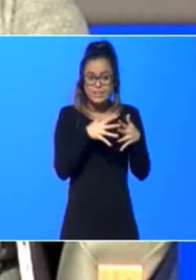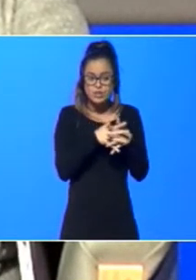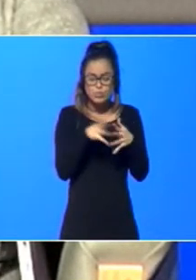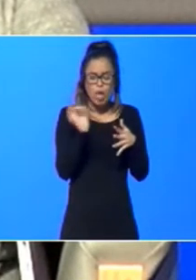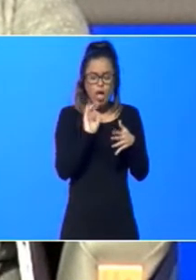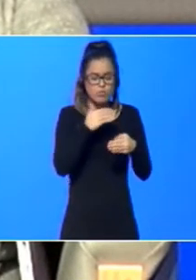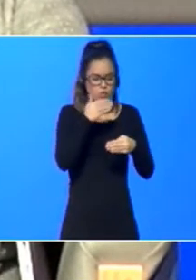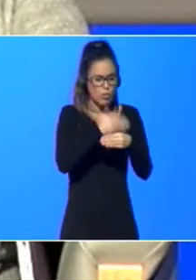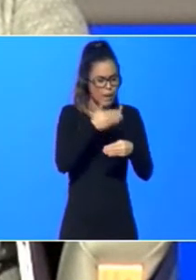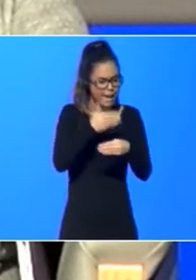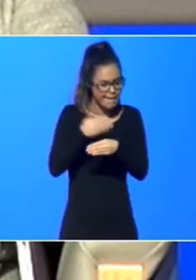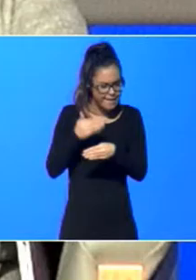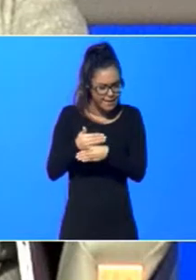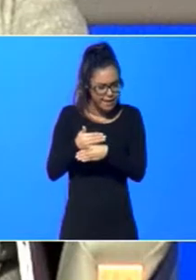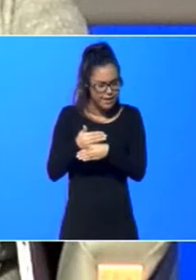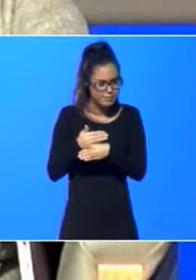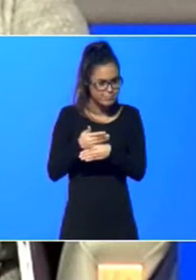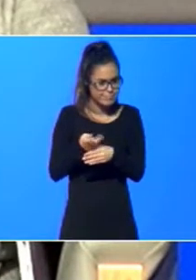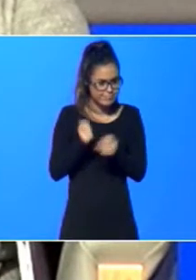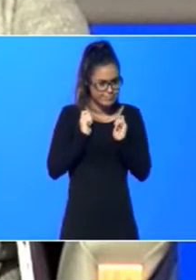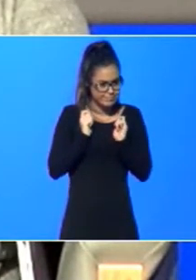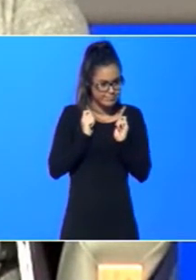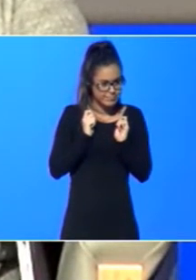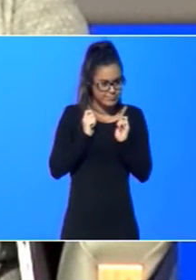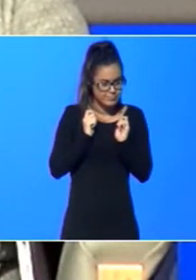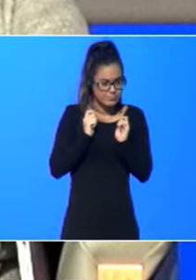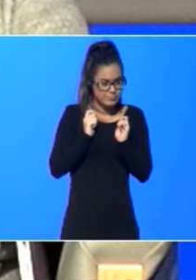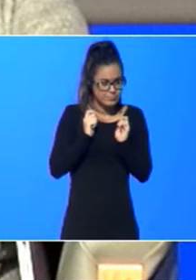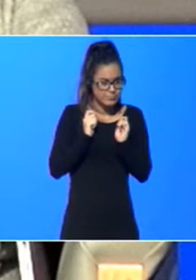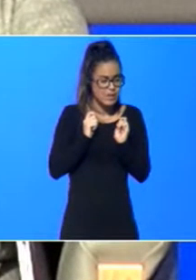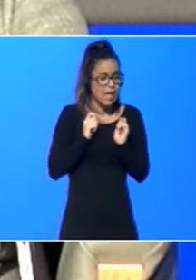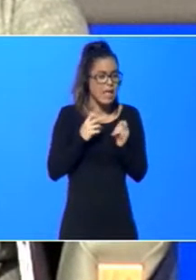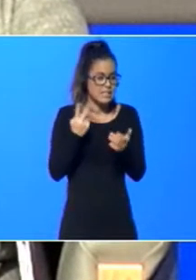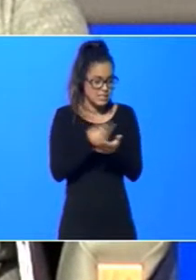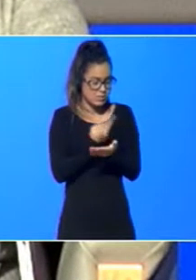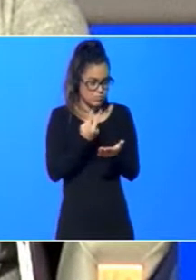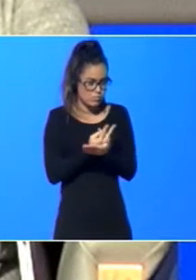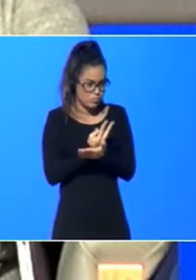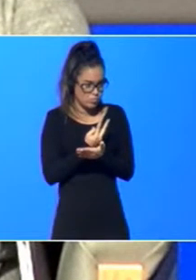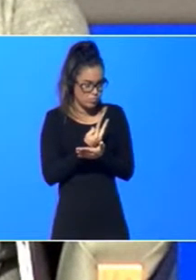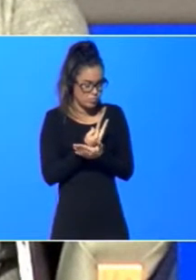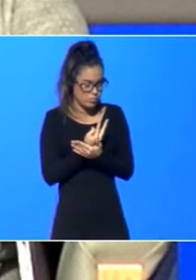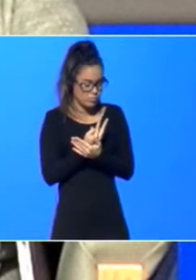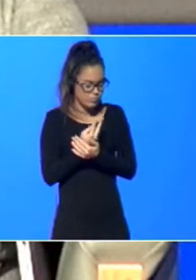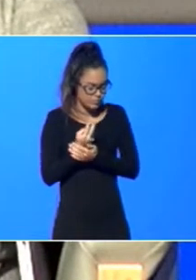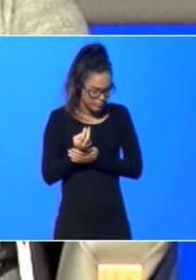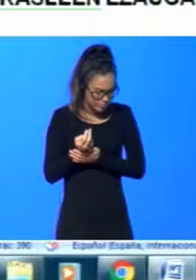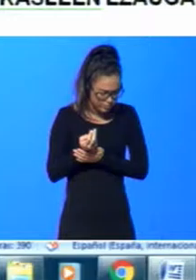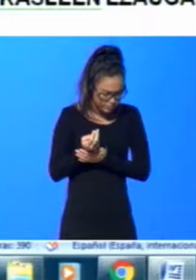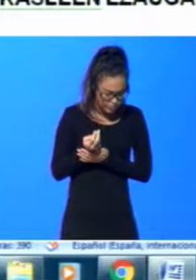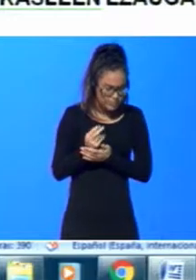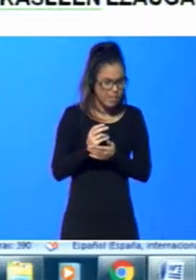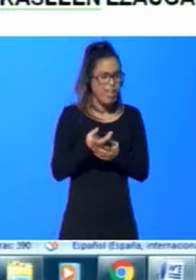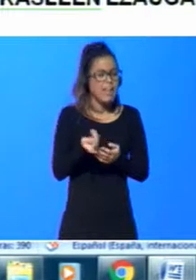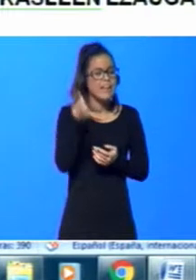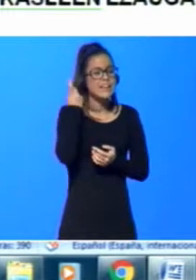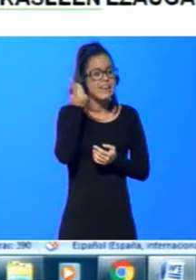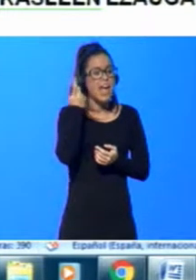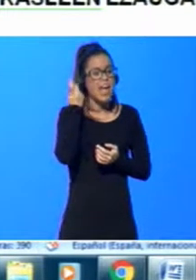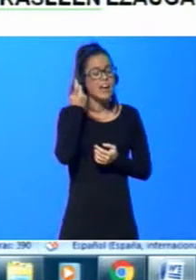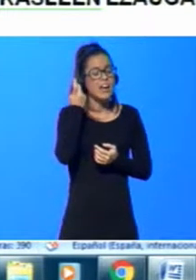batzuk edo oztopo batzuk ipinten dauz bigarren hezkuntzan. Talde irakasle taldea